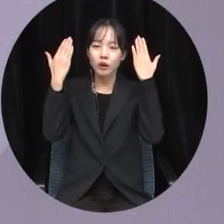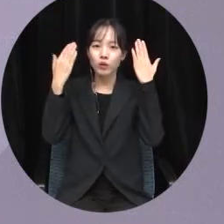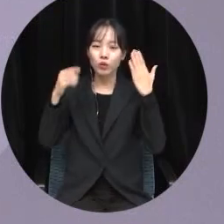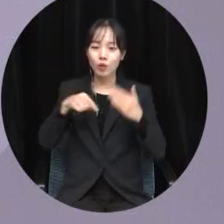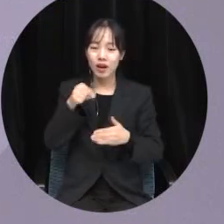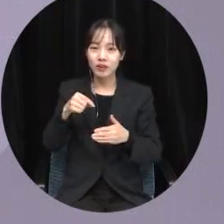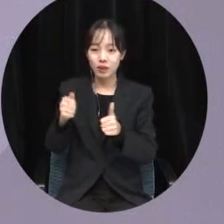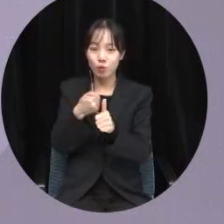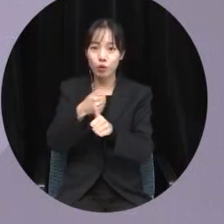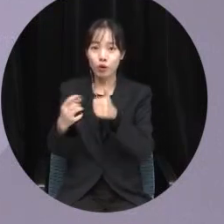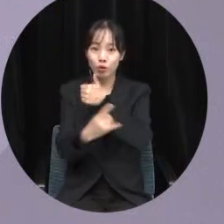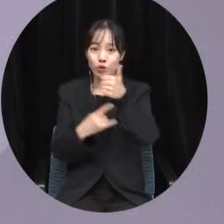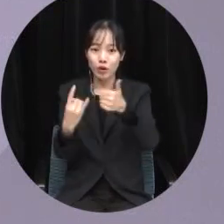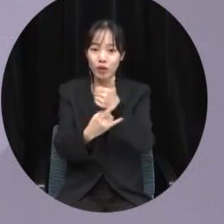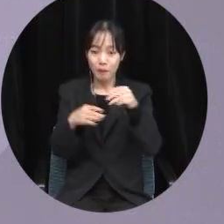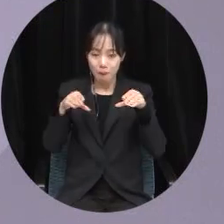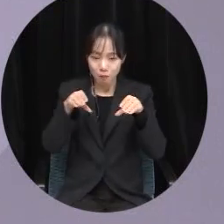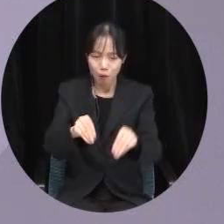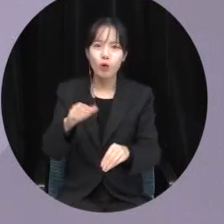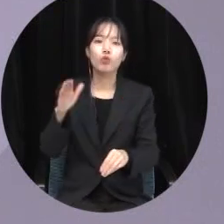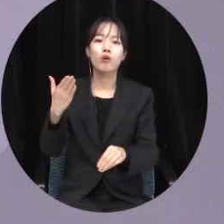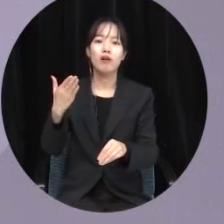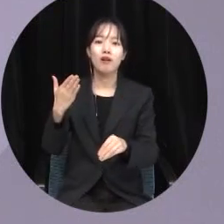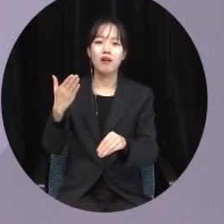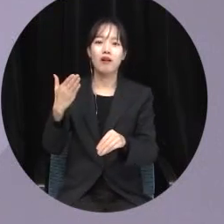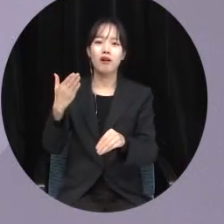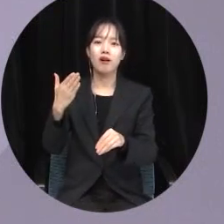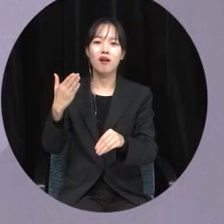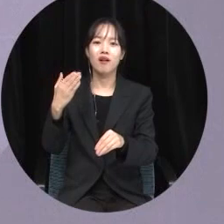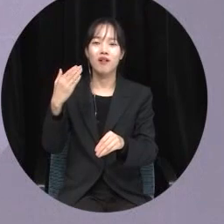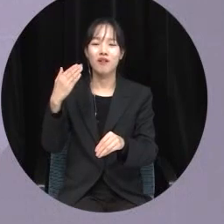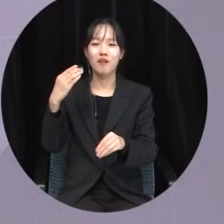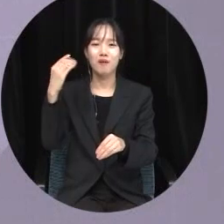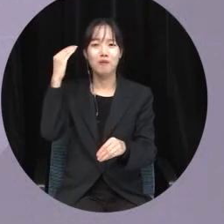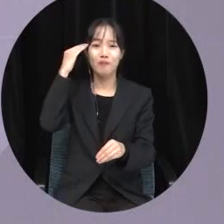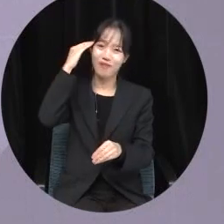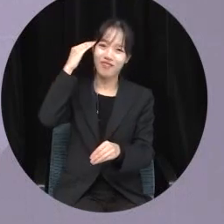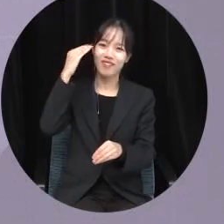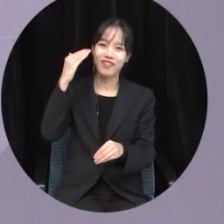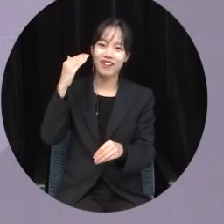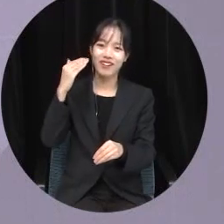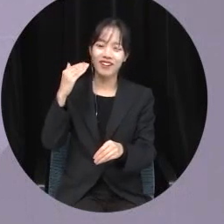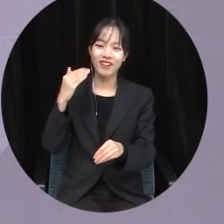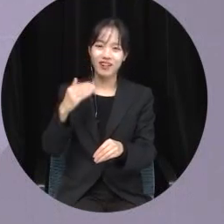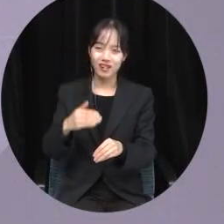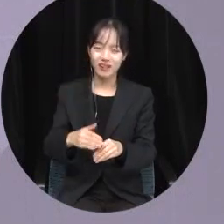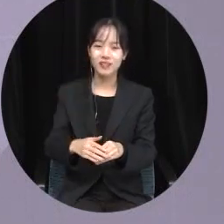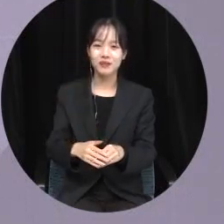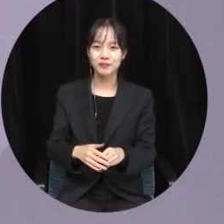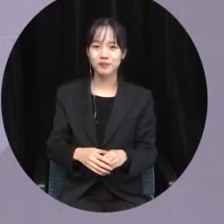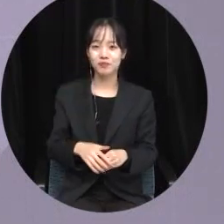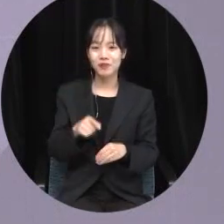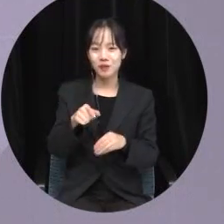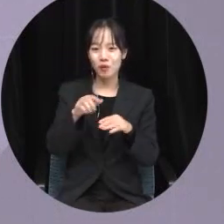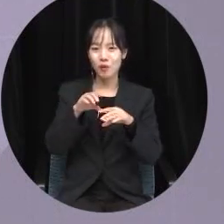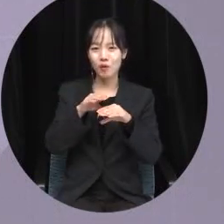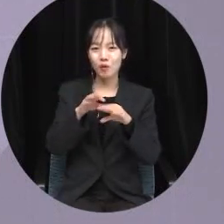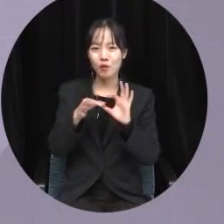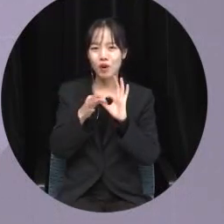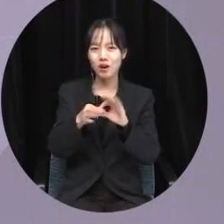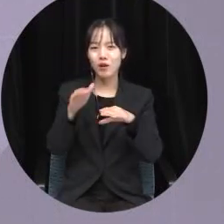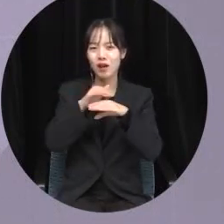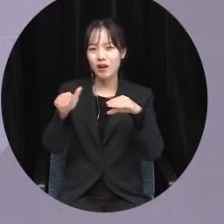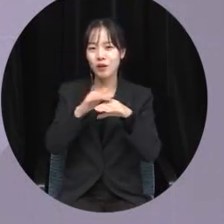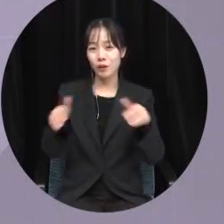근본적으로 해결하는데 새로운 장애로 떠오르고 있다 이런 점들을 조금 분명히 해서 이거에 대한 대책이 강구되어야 한다는